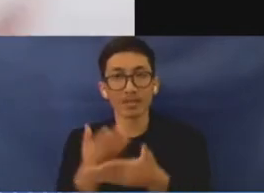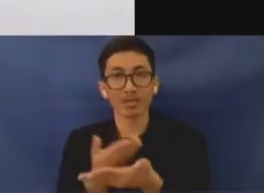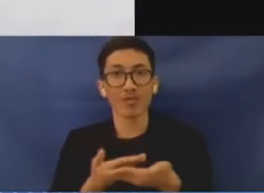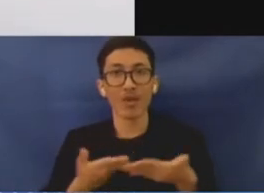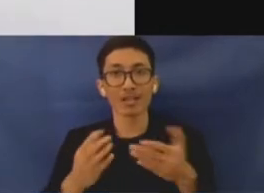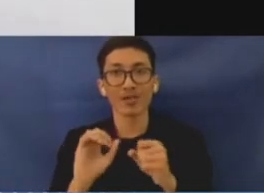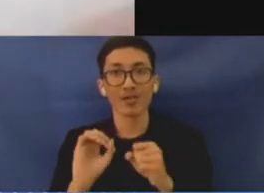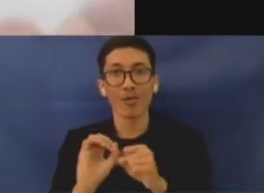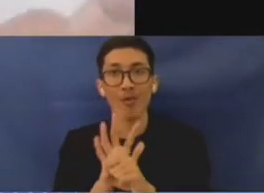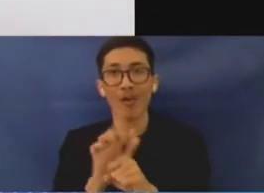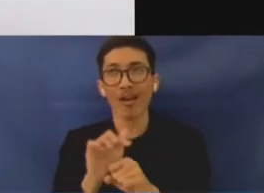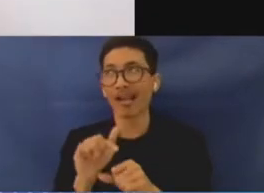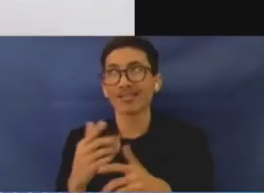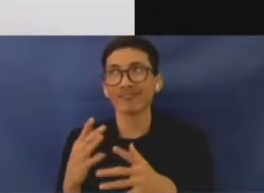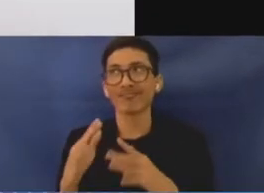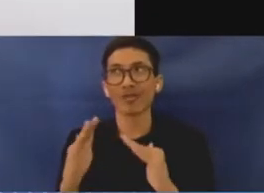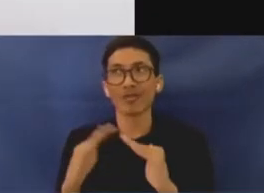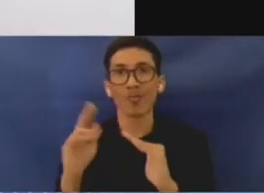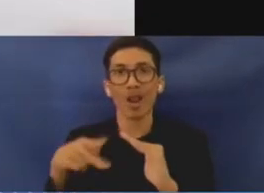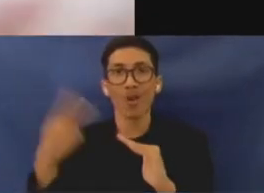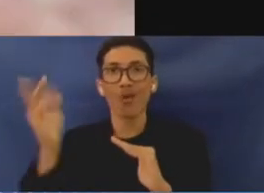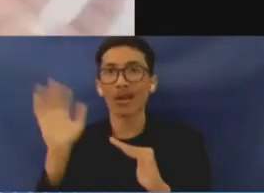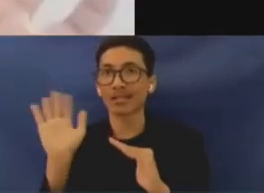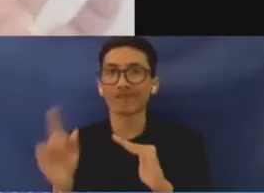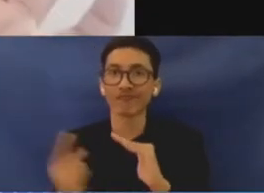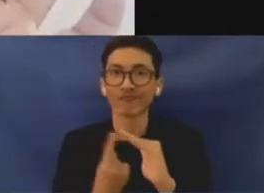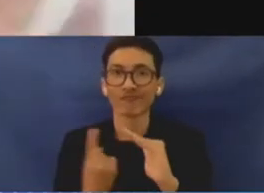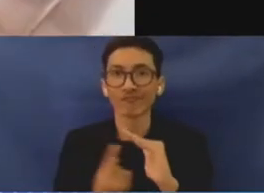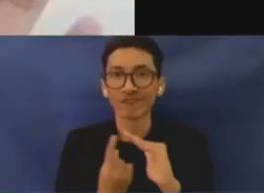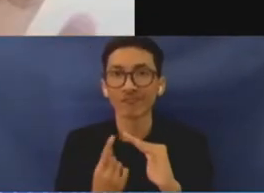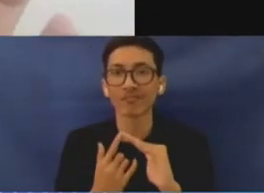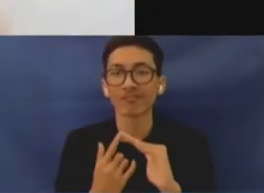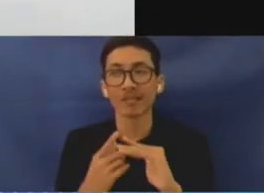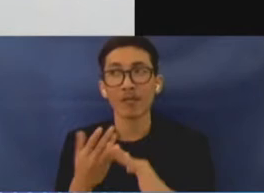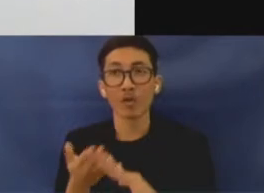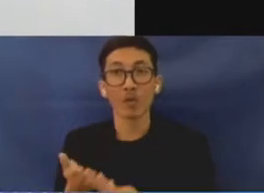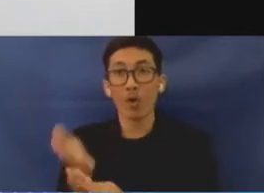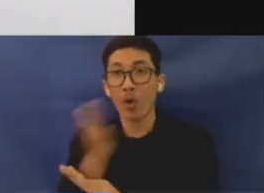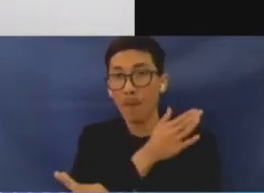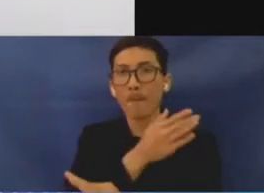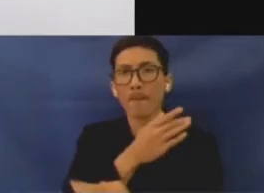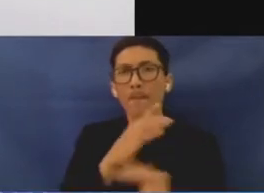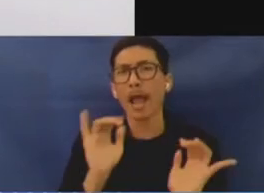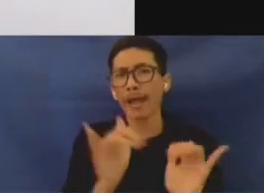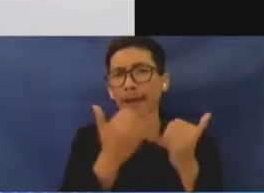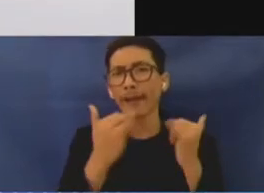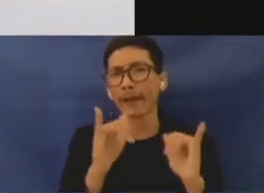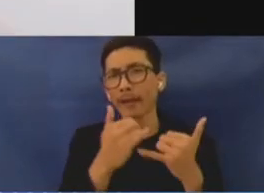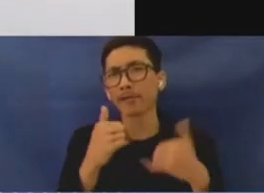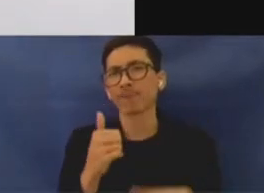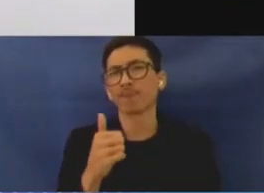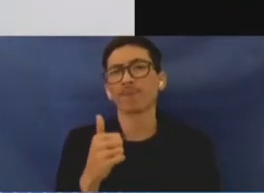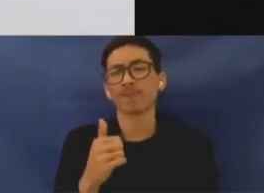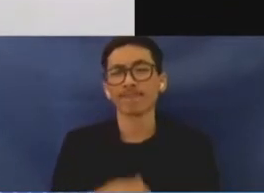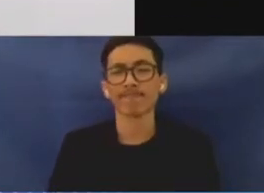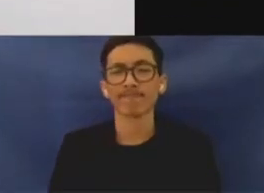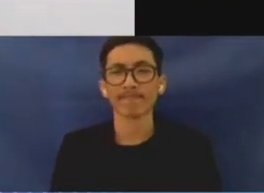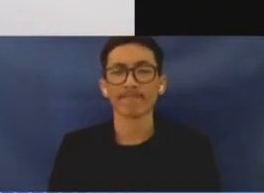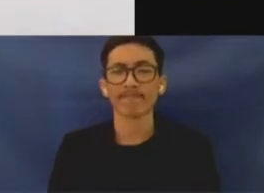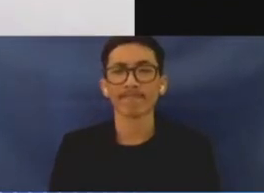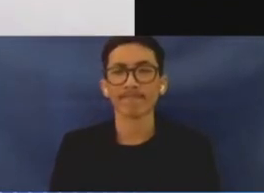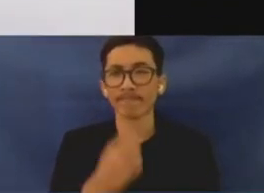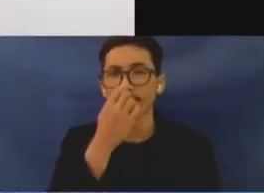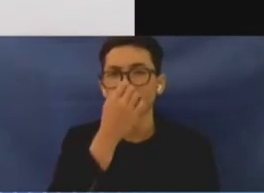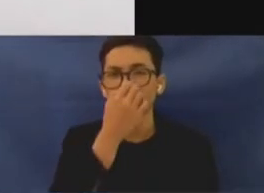ya. Jadi dia nggak main sama tetangga. Jadi, tapi sebelum-sebelumnya dia main gitu, main aja biasa gitu. Dan teman-temannya itu ya tahu aja, jadi kalau panggil Celia itu